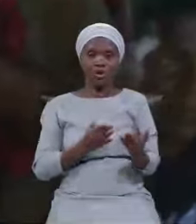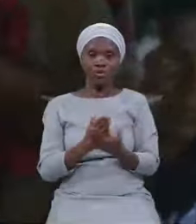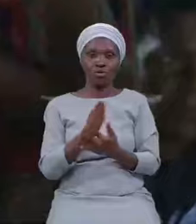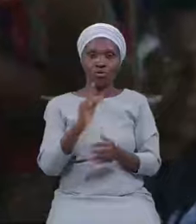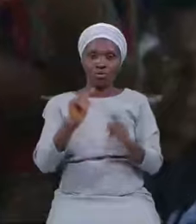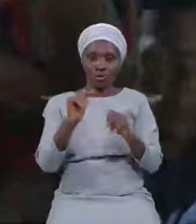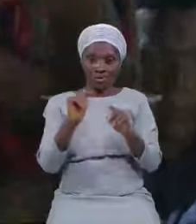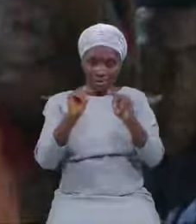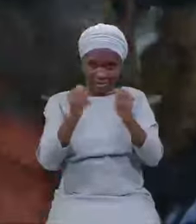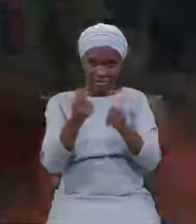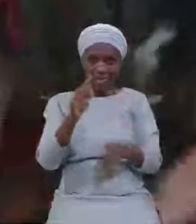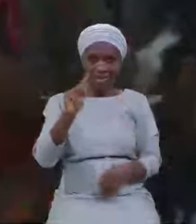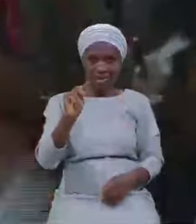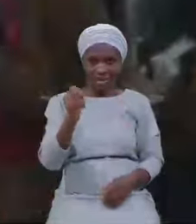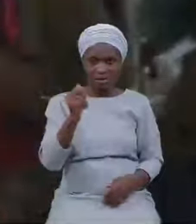également nous joindre